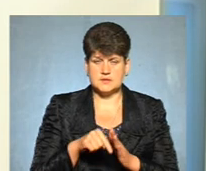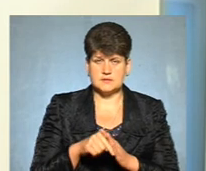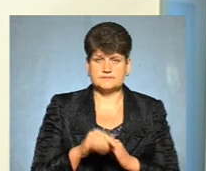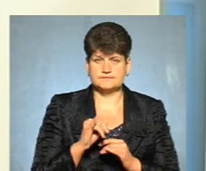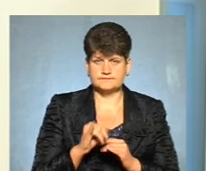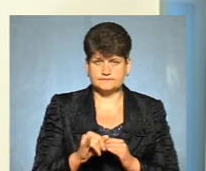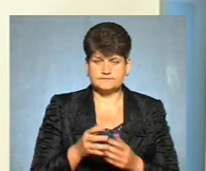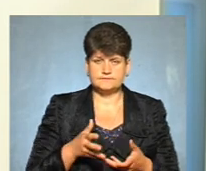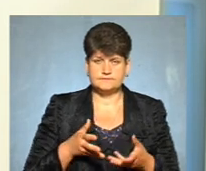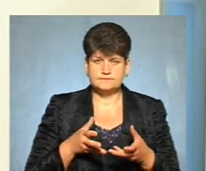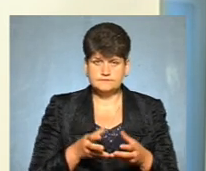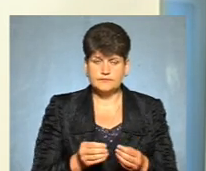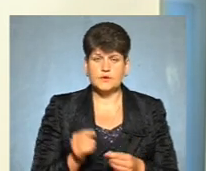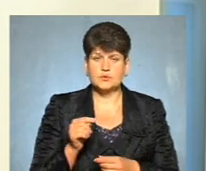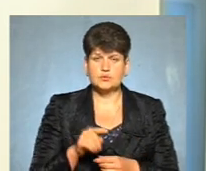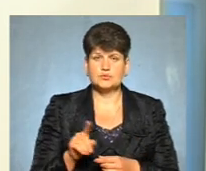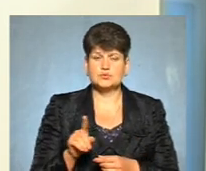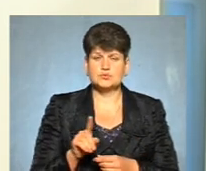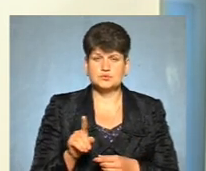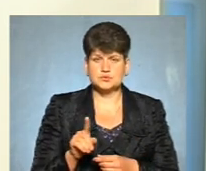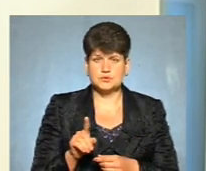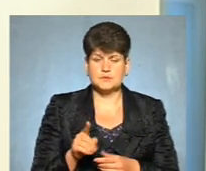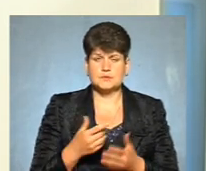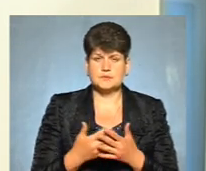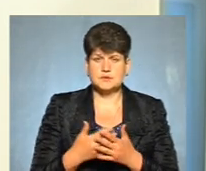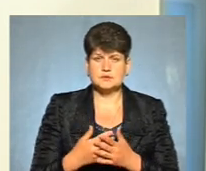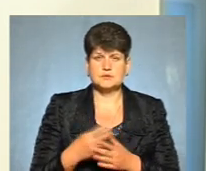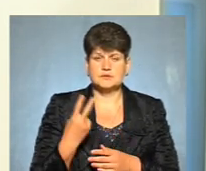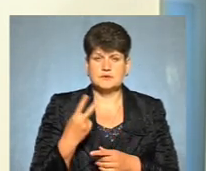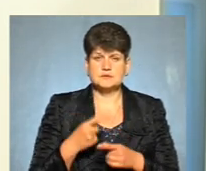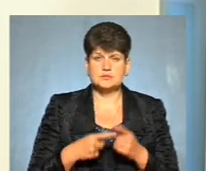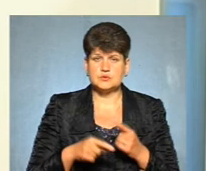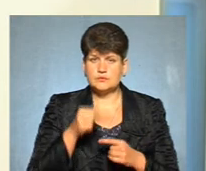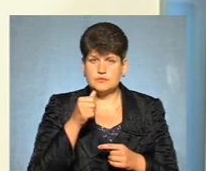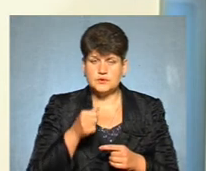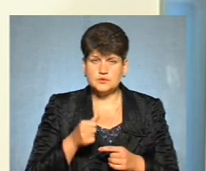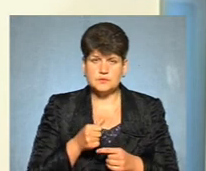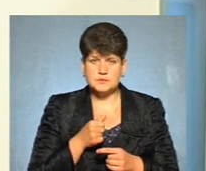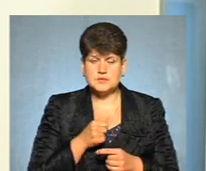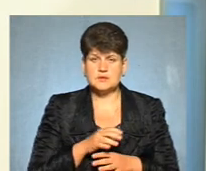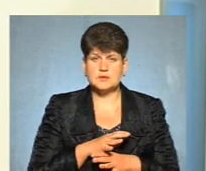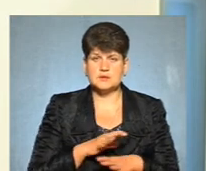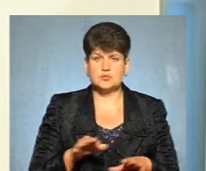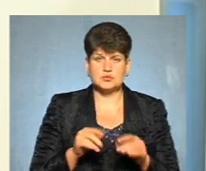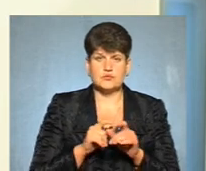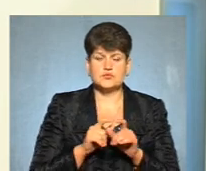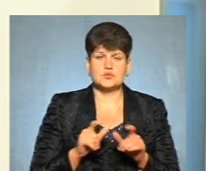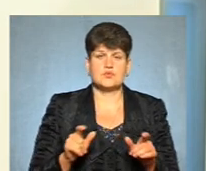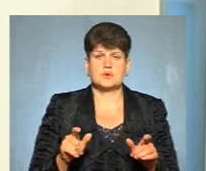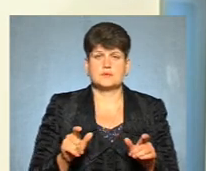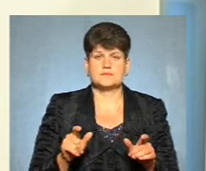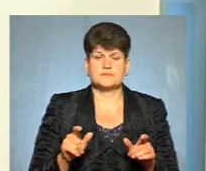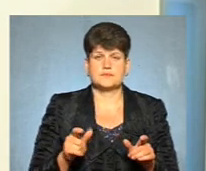негативному значенні, адже майже 2,5 місяці діти не були в школі,